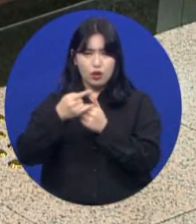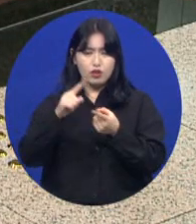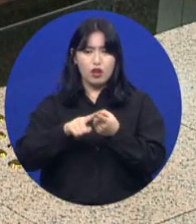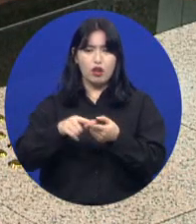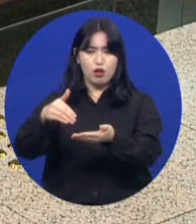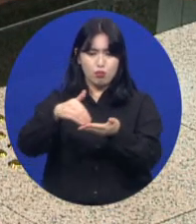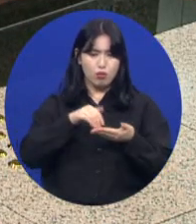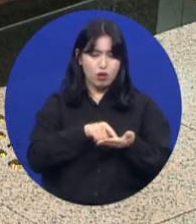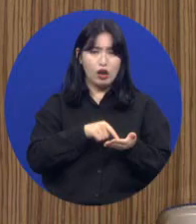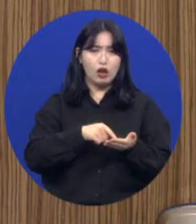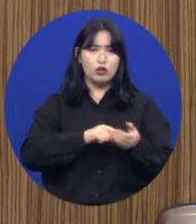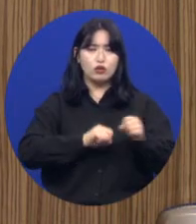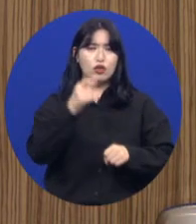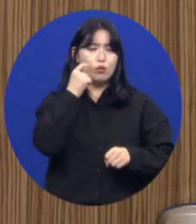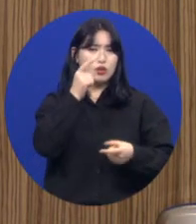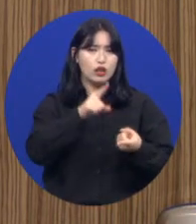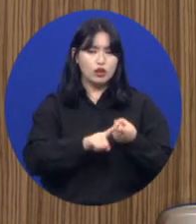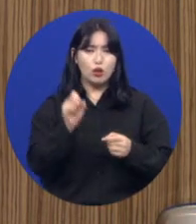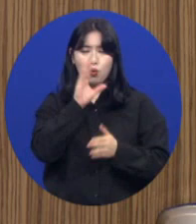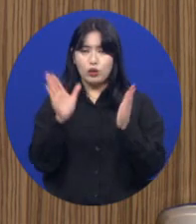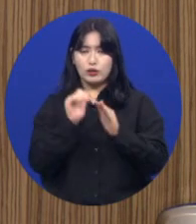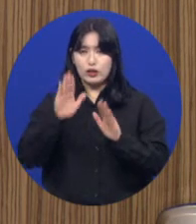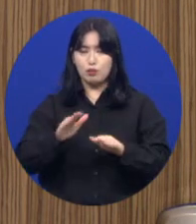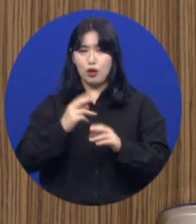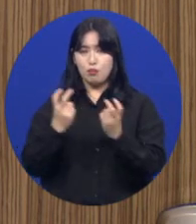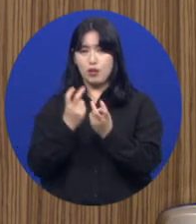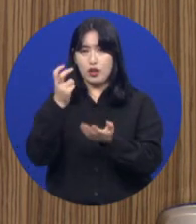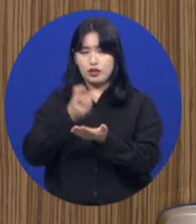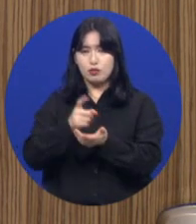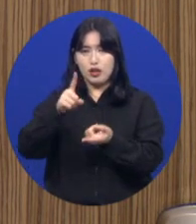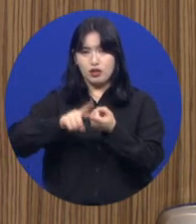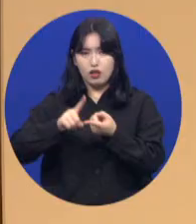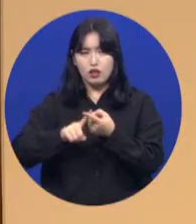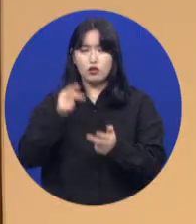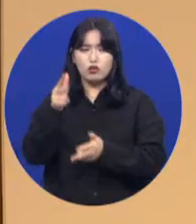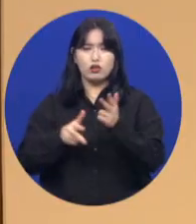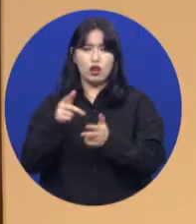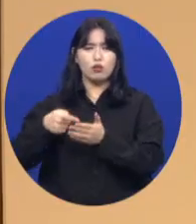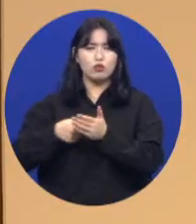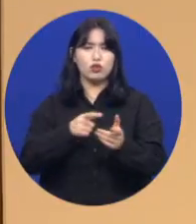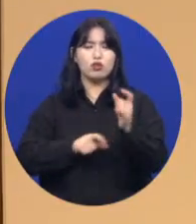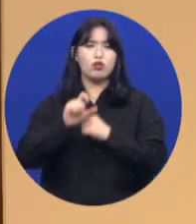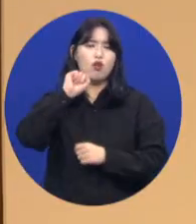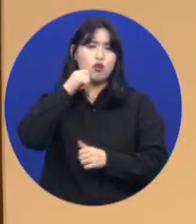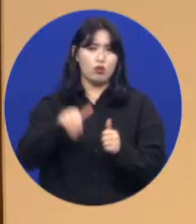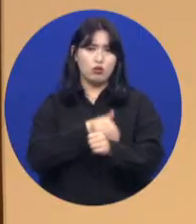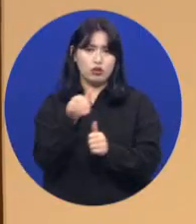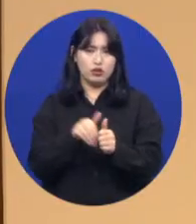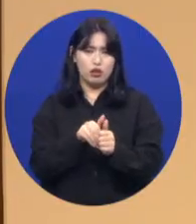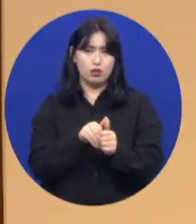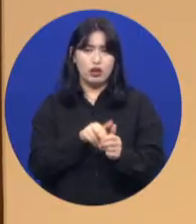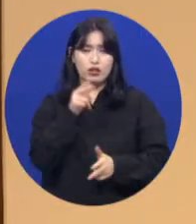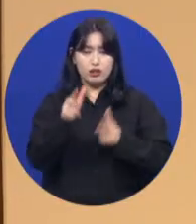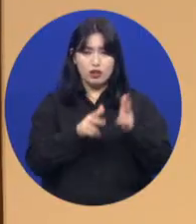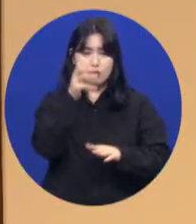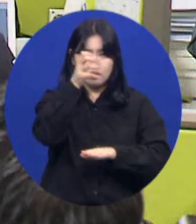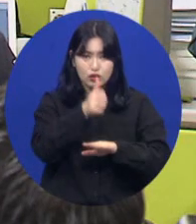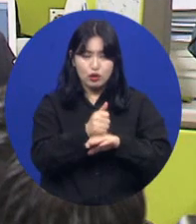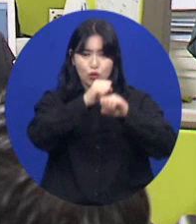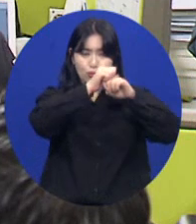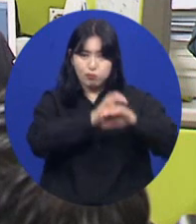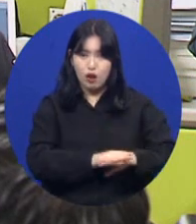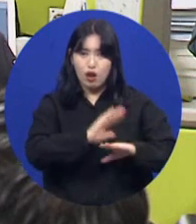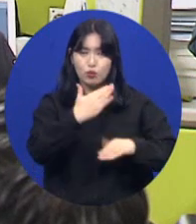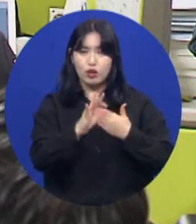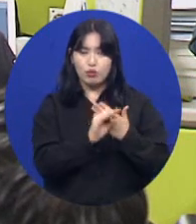못한 가운데 원지사의 이번 방침에 사업 추진은 더욱 어려워진 상황. 사업이 최종